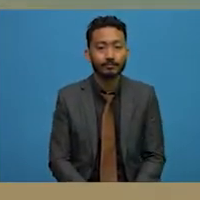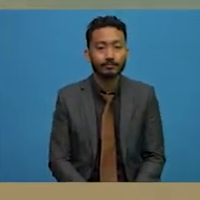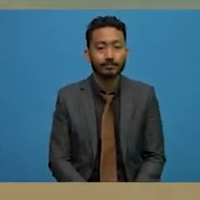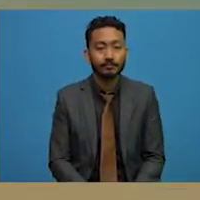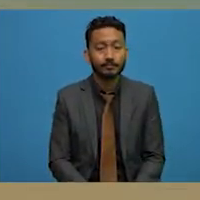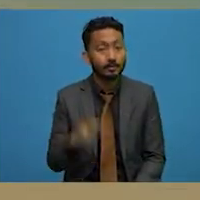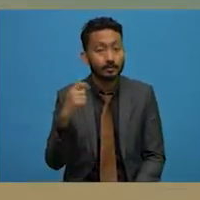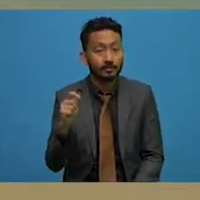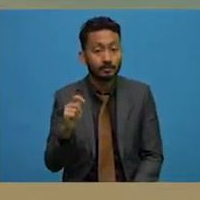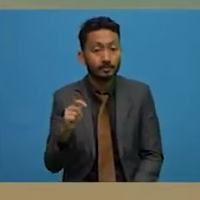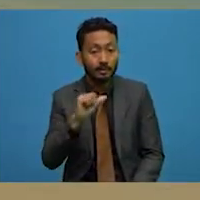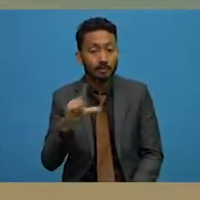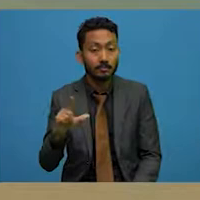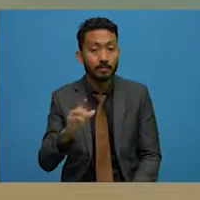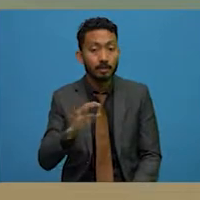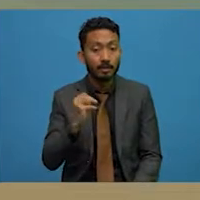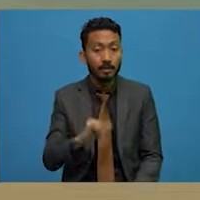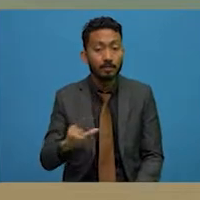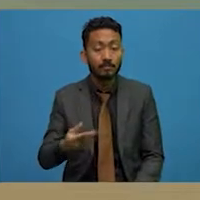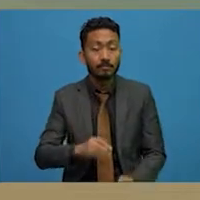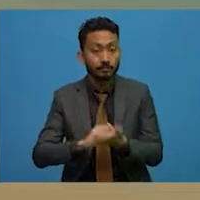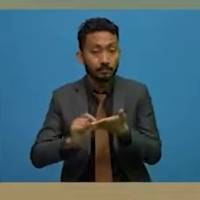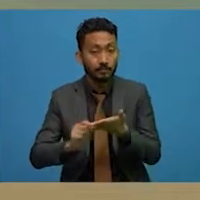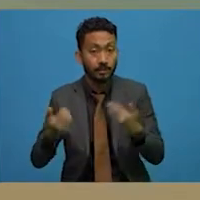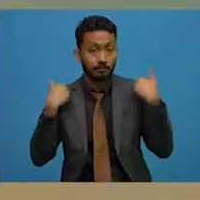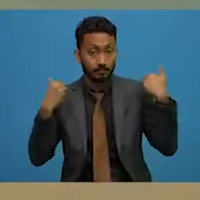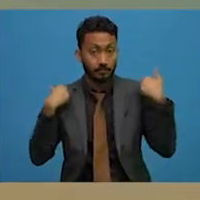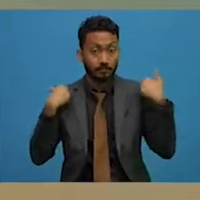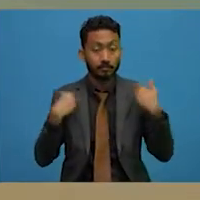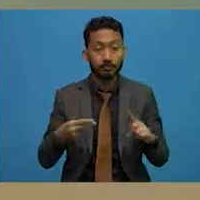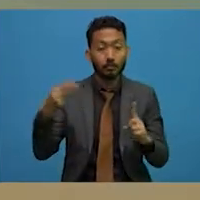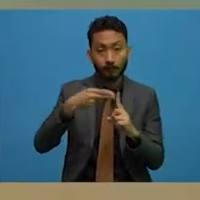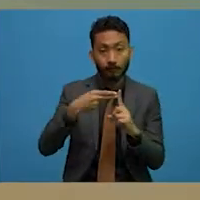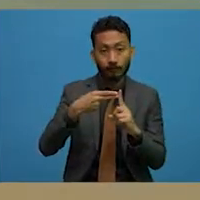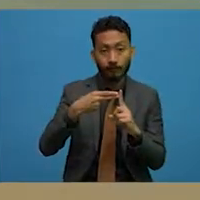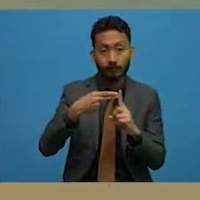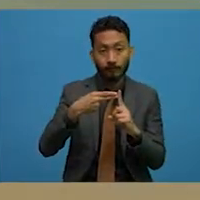Teks merupakan bahan bertulis yang melibatkan huruf,